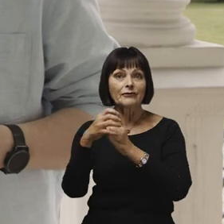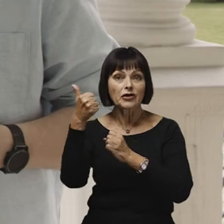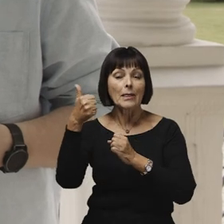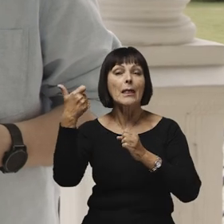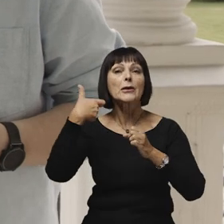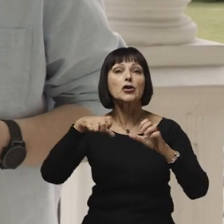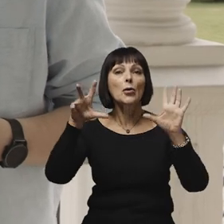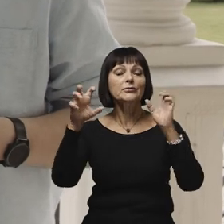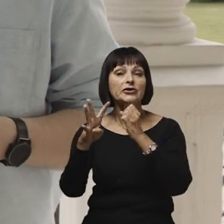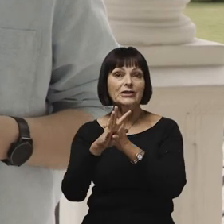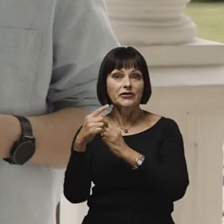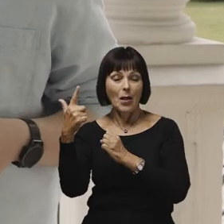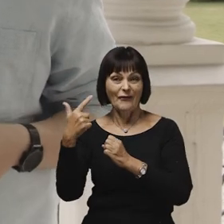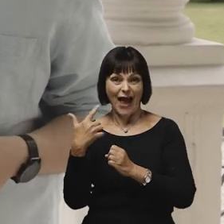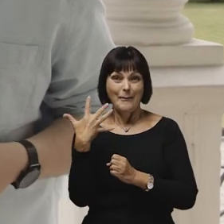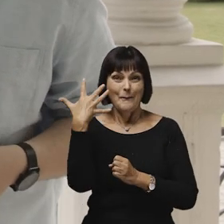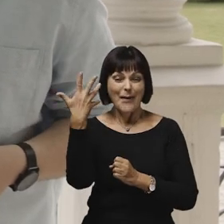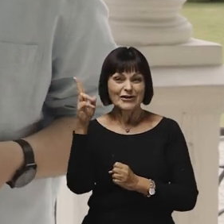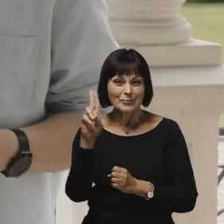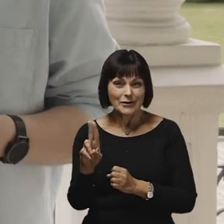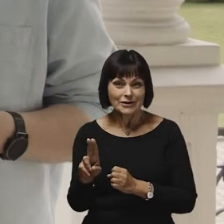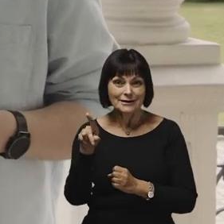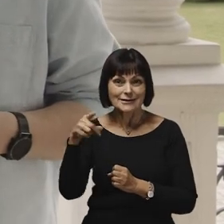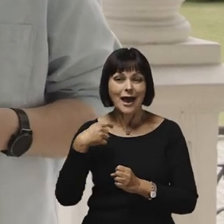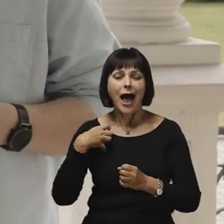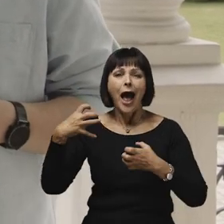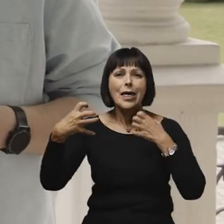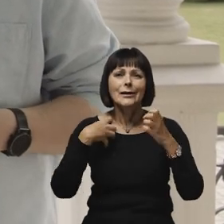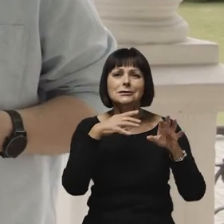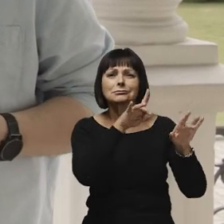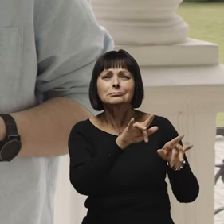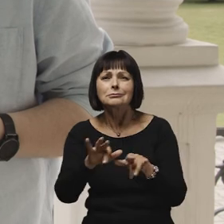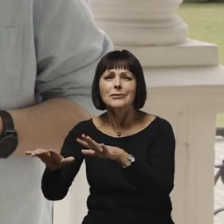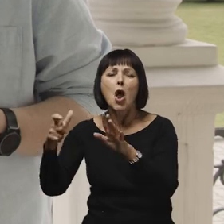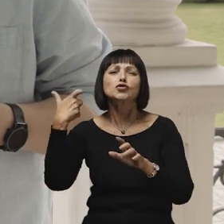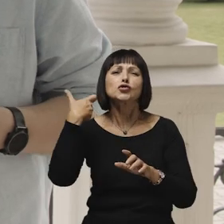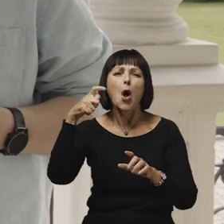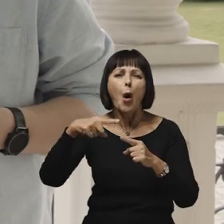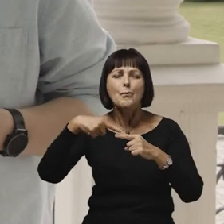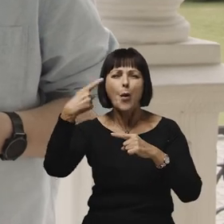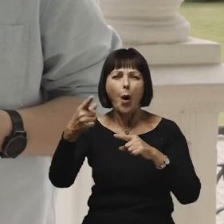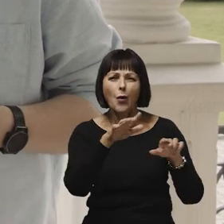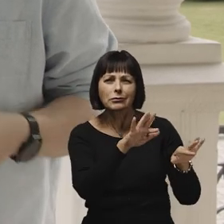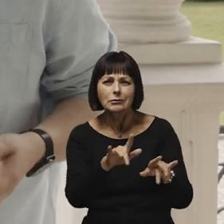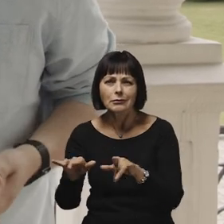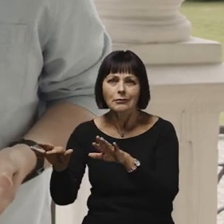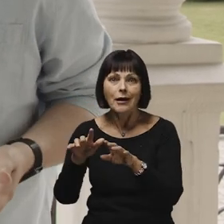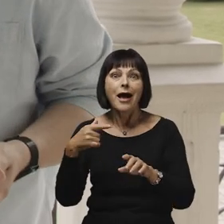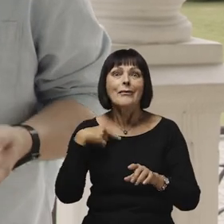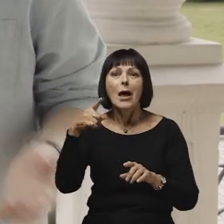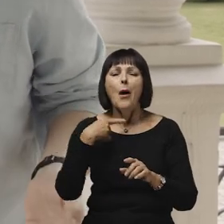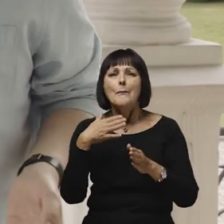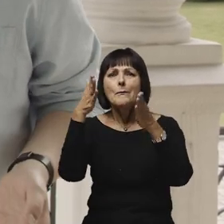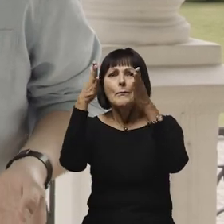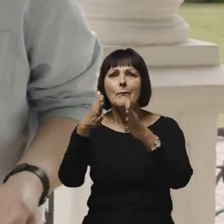1891-92. W ciągu niespełna 5 miesięcy artysta dał ponad 100 koncertów i recitali. Stał się